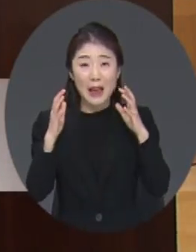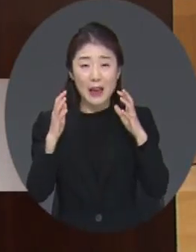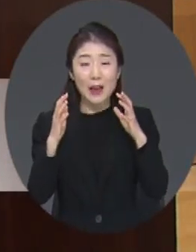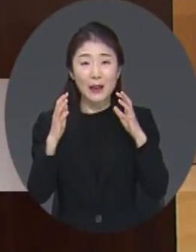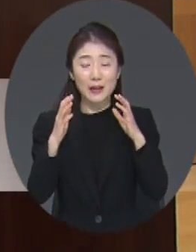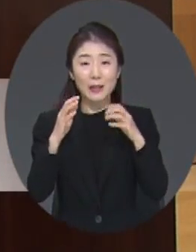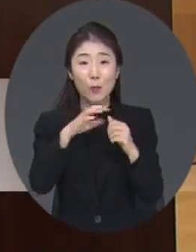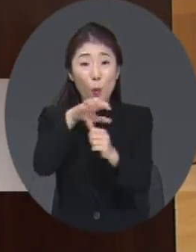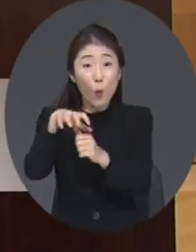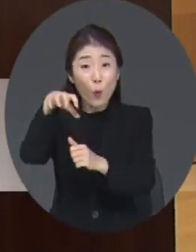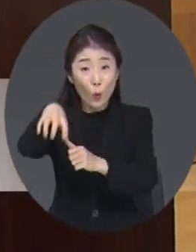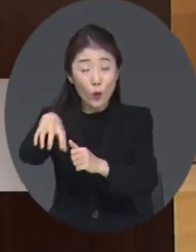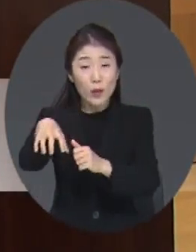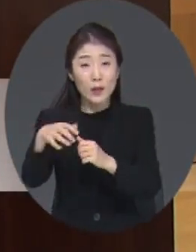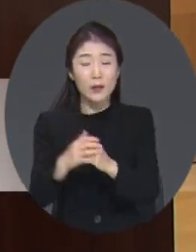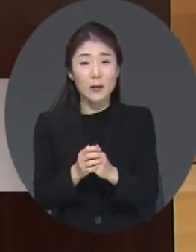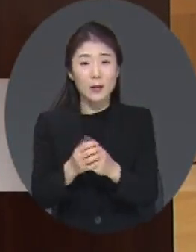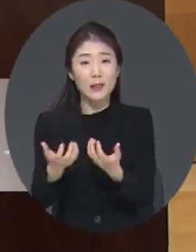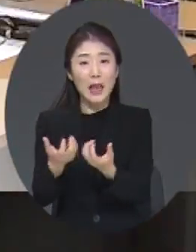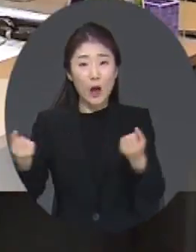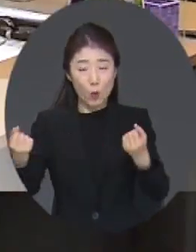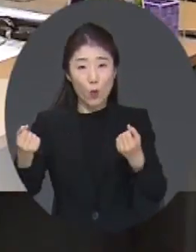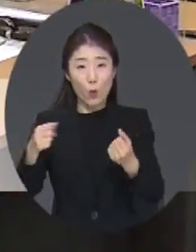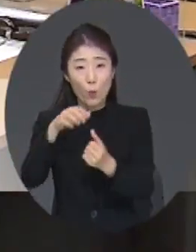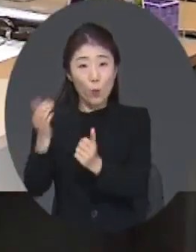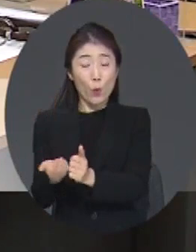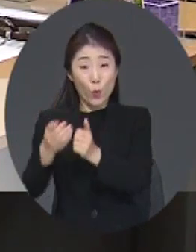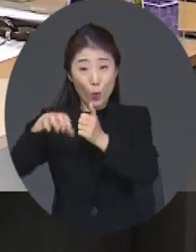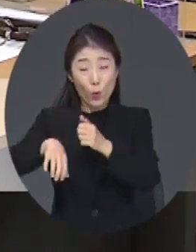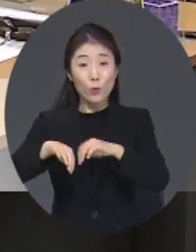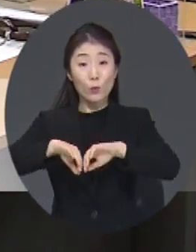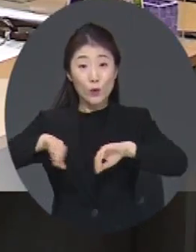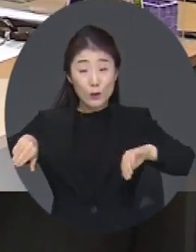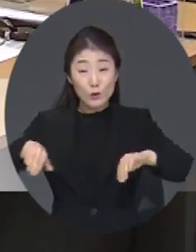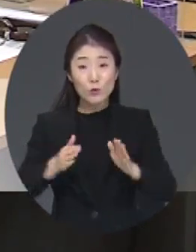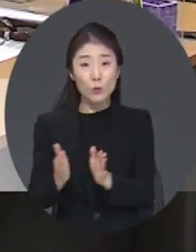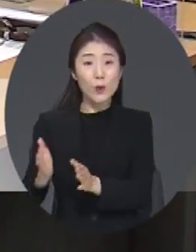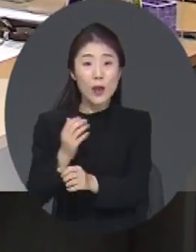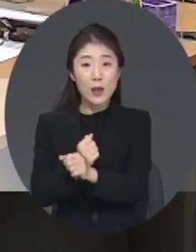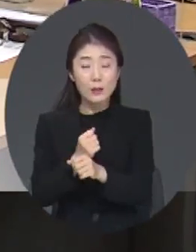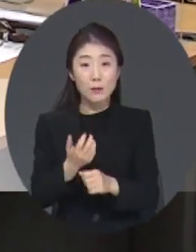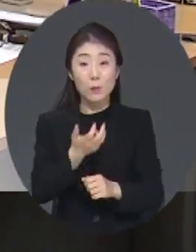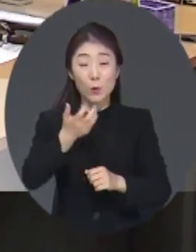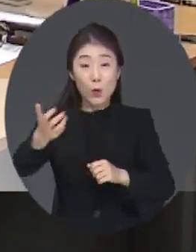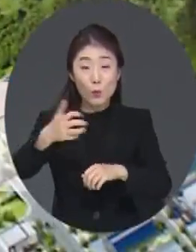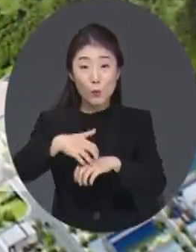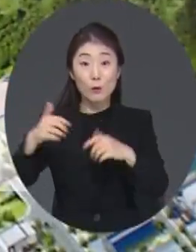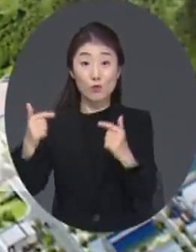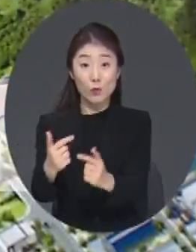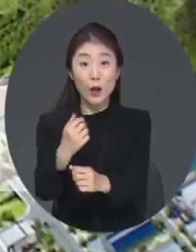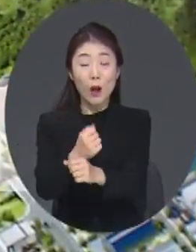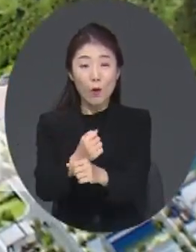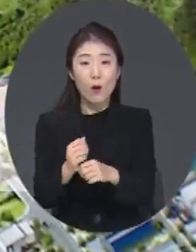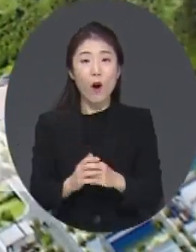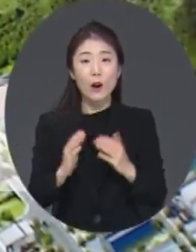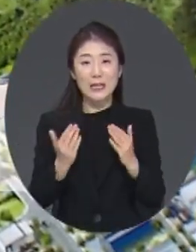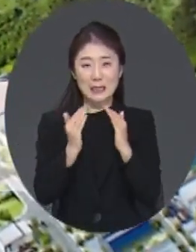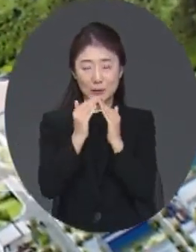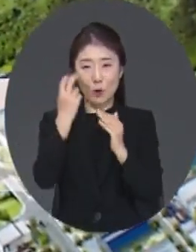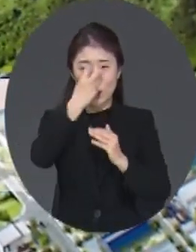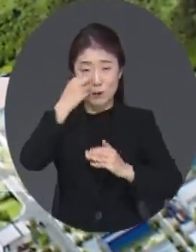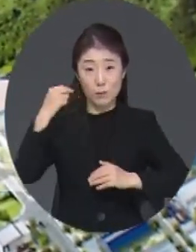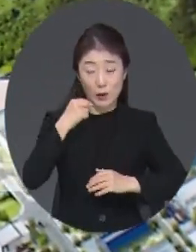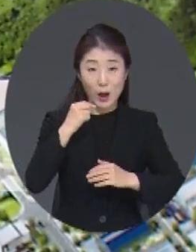상봉 어린이집에 별도의 보육실을 마련해 전원 아동의 불편을 최소화할 계획이며 어린이집 관리 감독